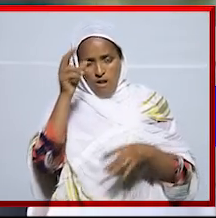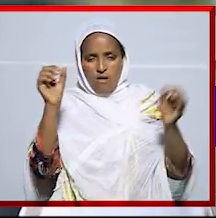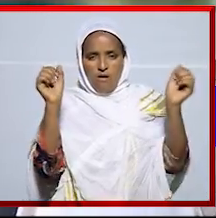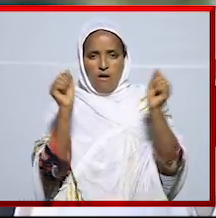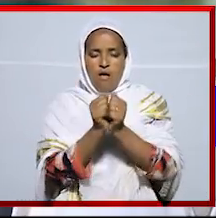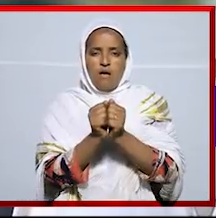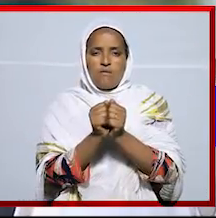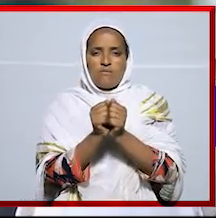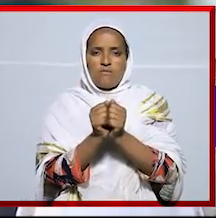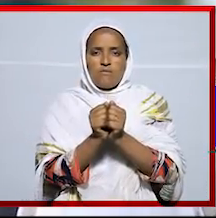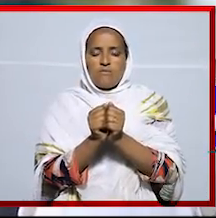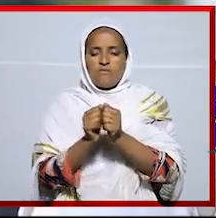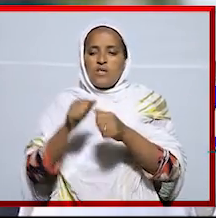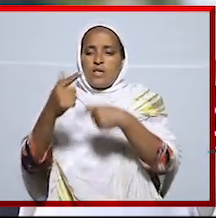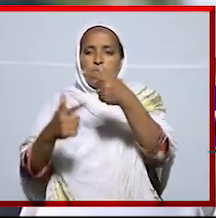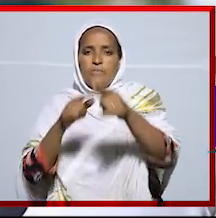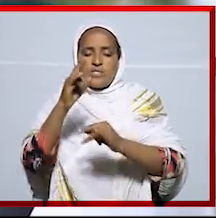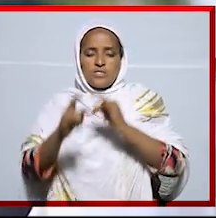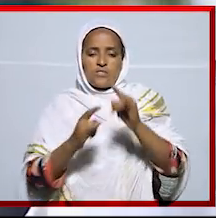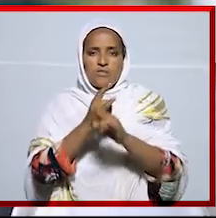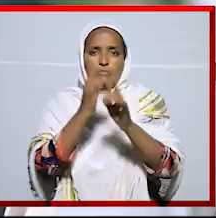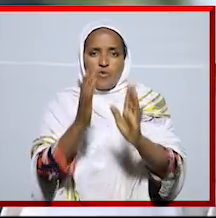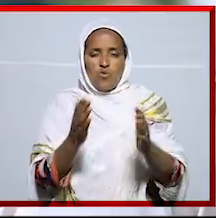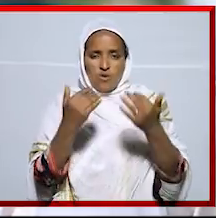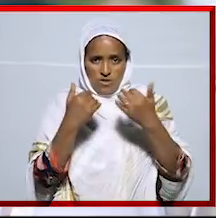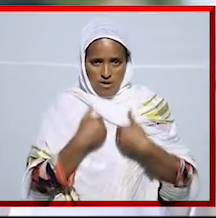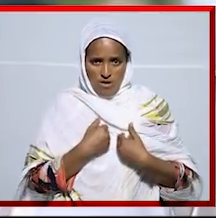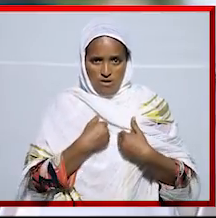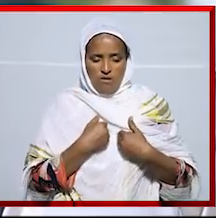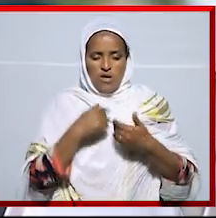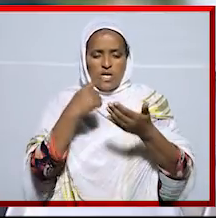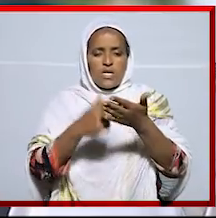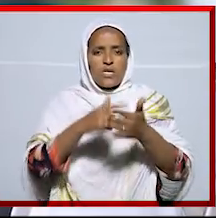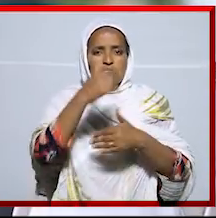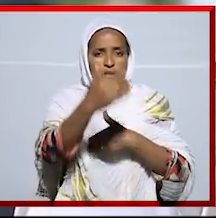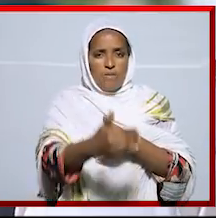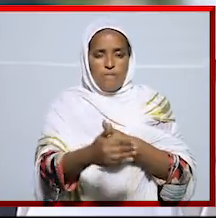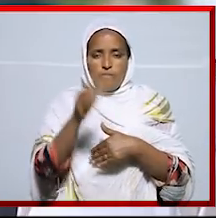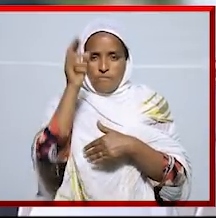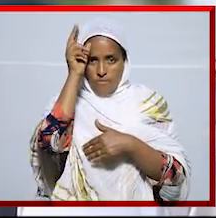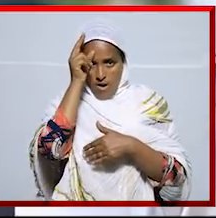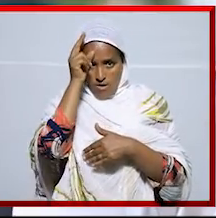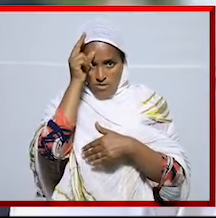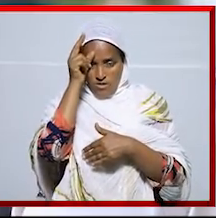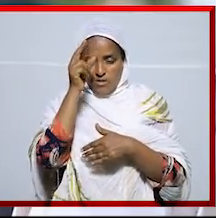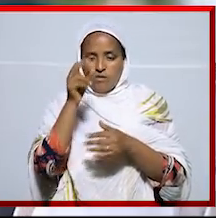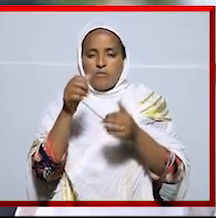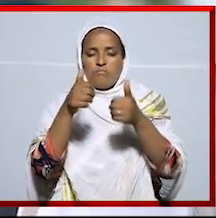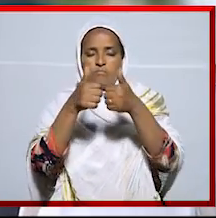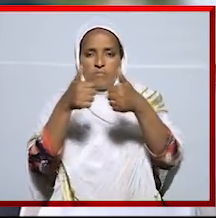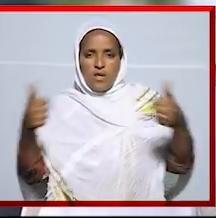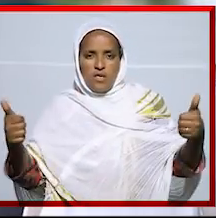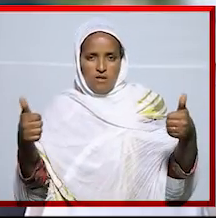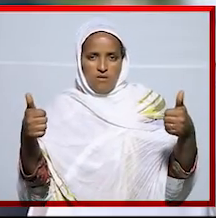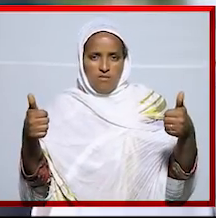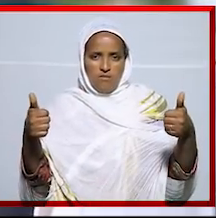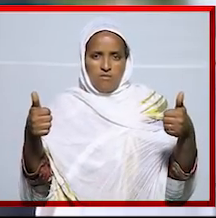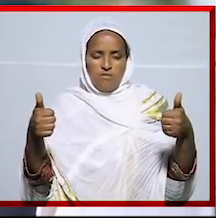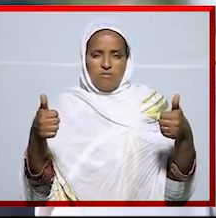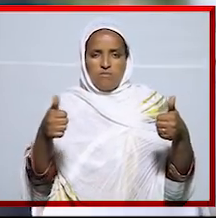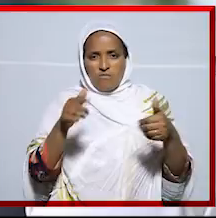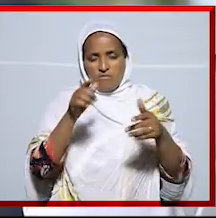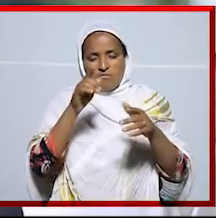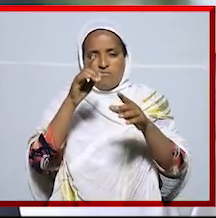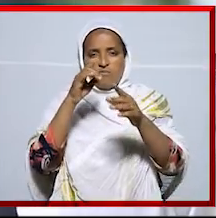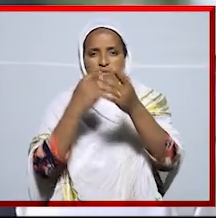ከባህላችን ጋር አብሮ የሚሄድ ዘመናዊነት አለ። ሲቀጥል ደግሞ ባህልን በለቀቀ